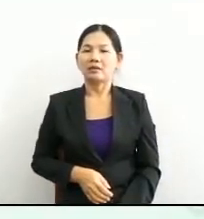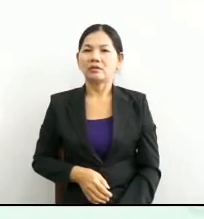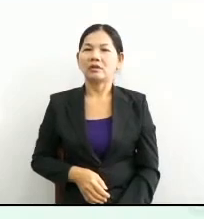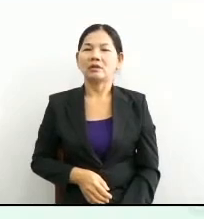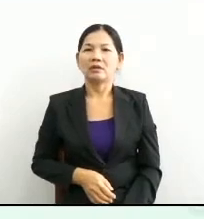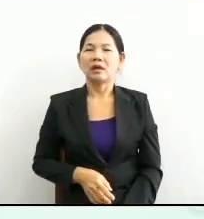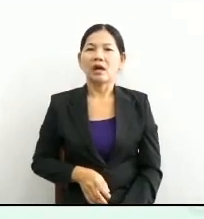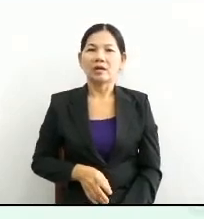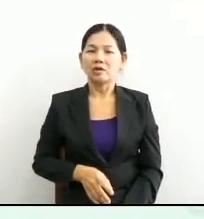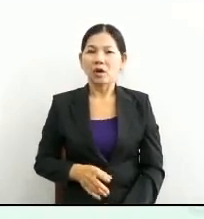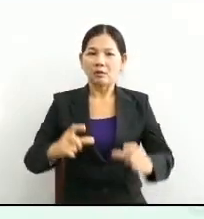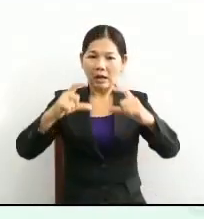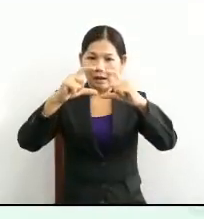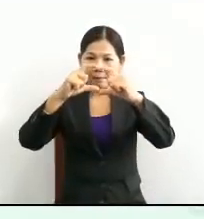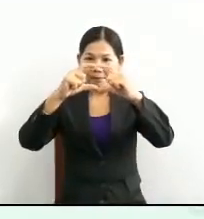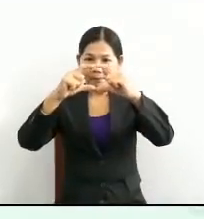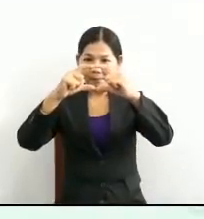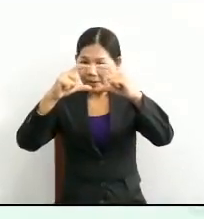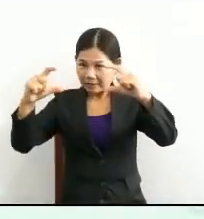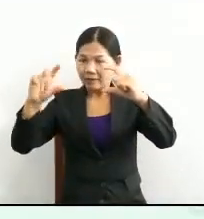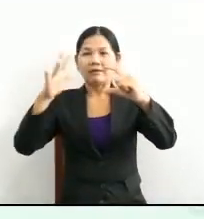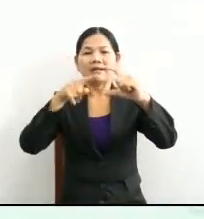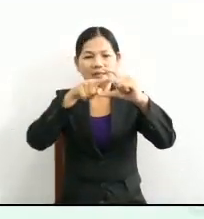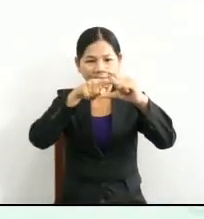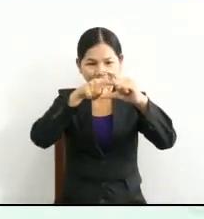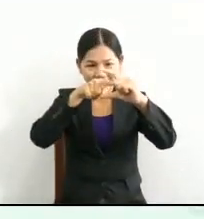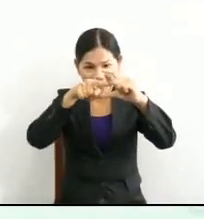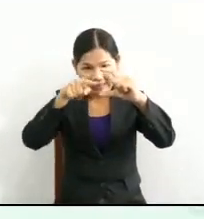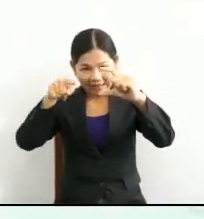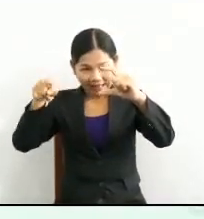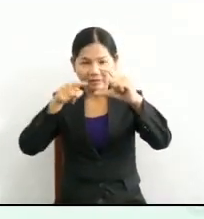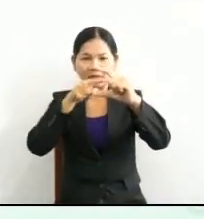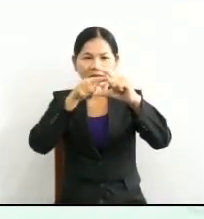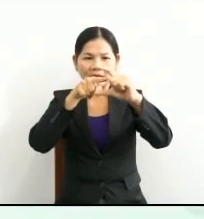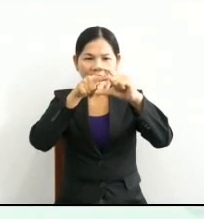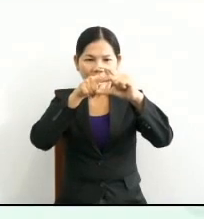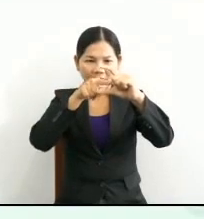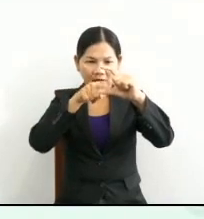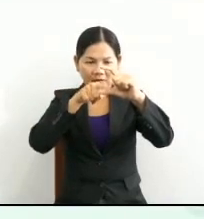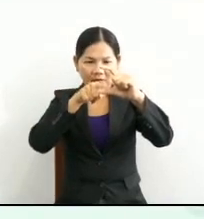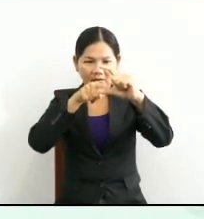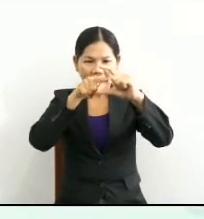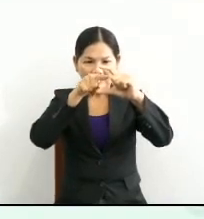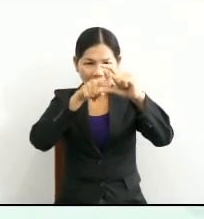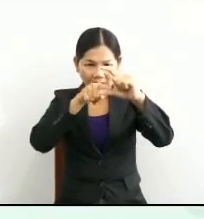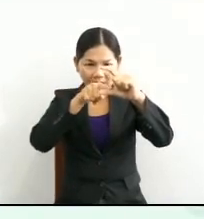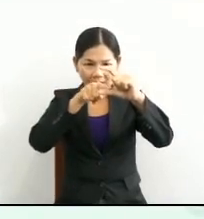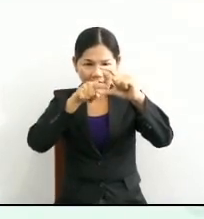ăn vô pin cả là tê nhưng ta sẽ vẽ cẩn đà nè à chập đà